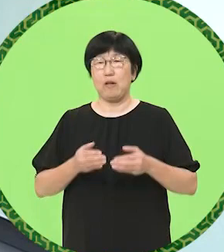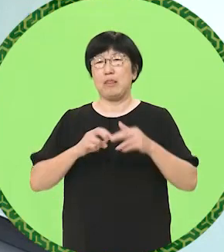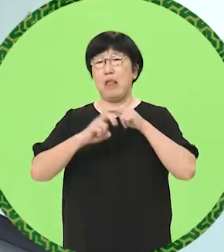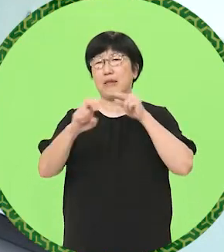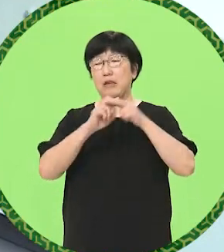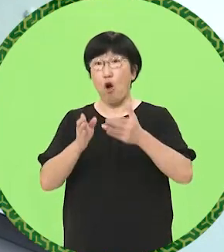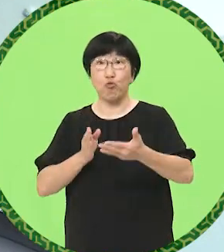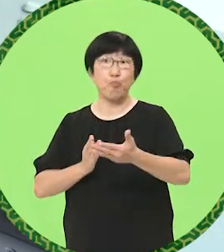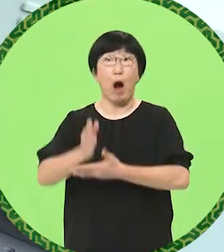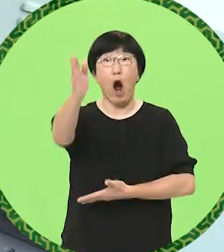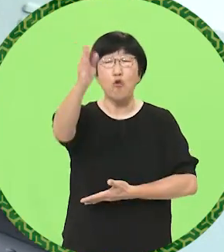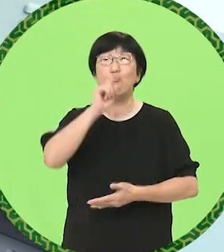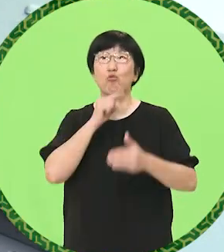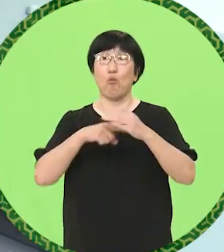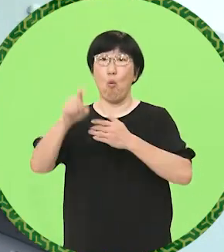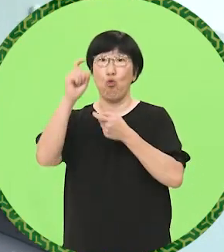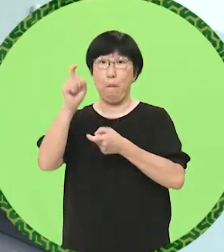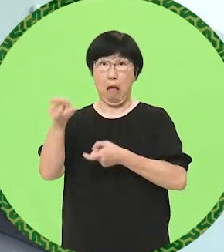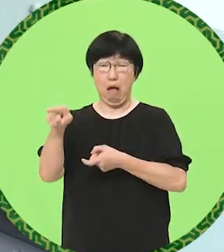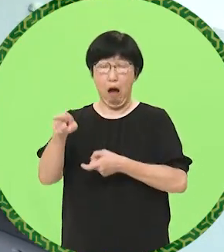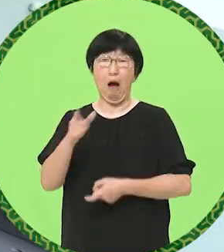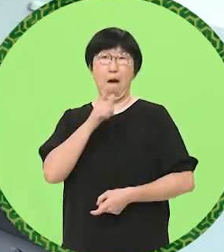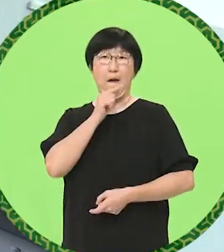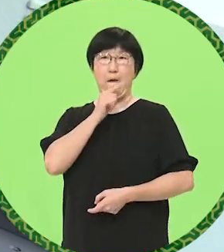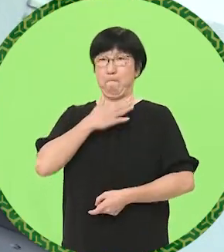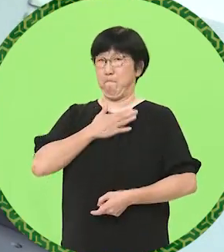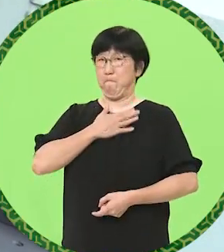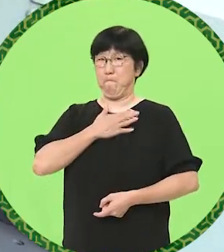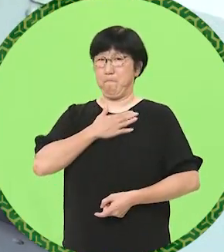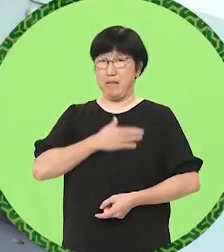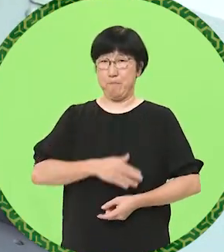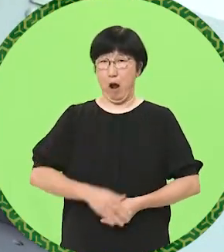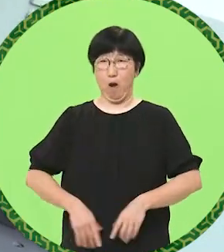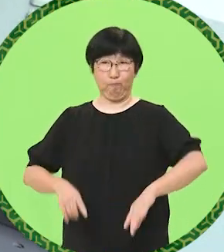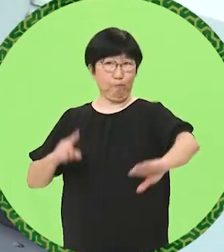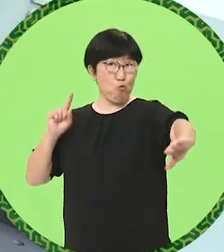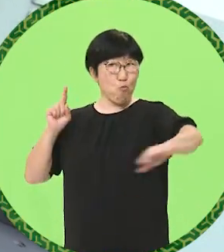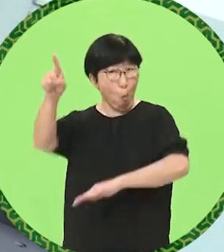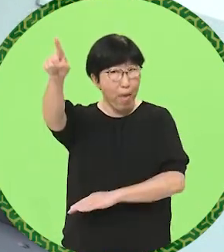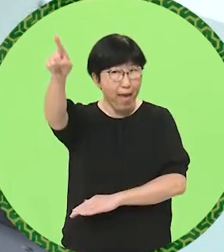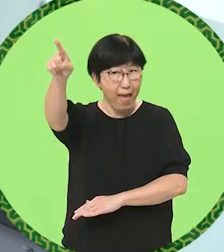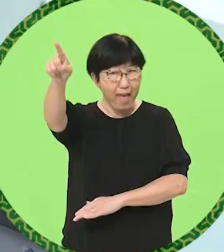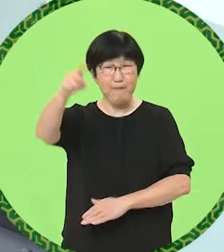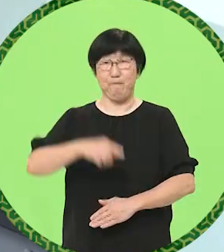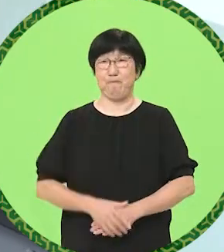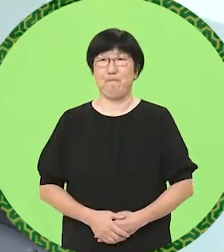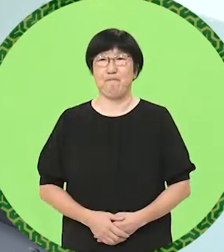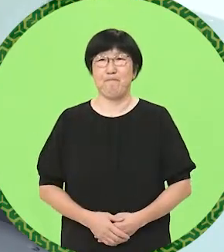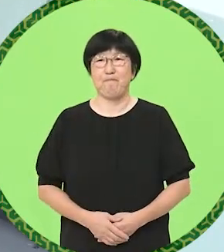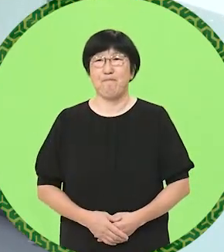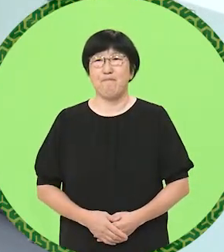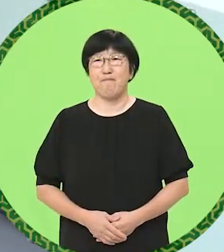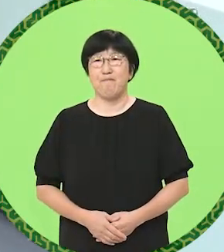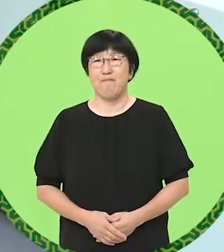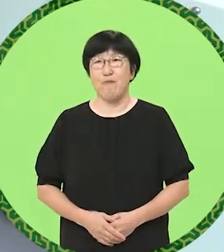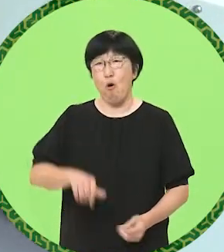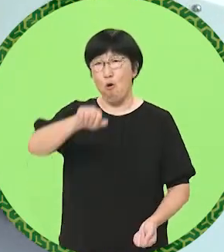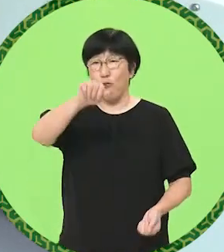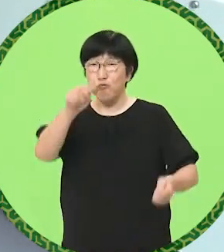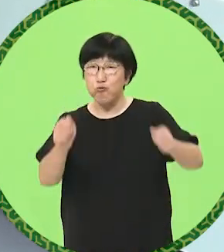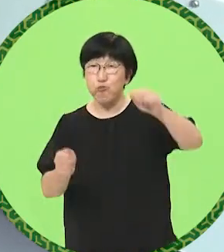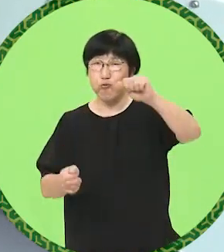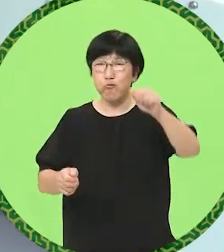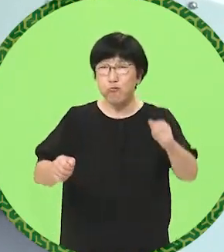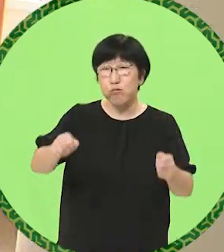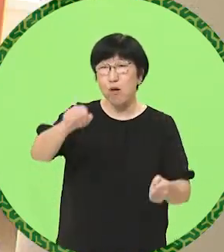はい、電車で出発進行っていう言葉です。 なるほど、わかりました。はい、では行きます。五兵。お